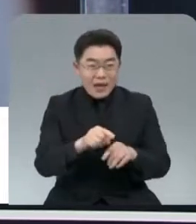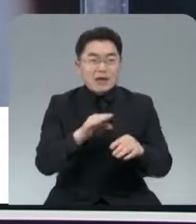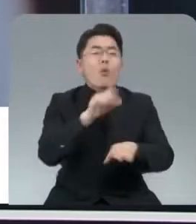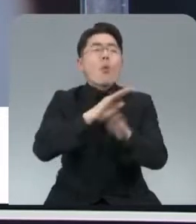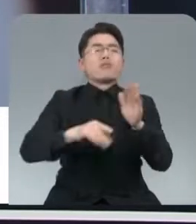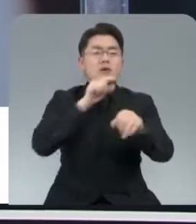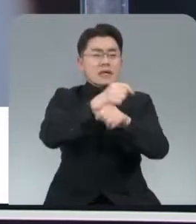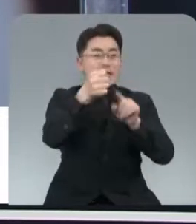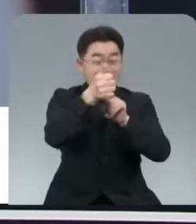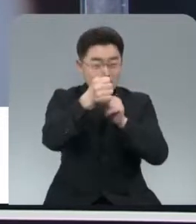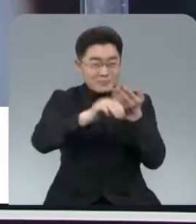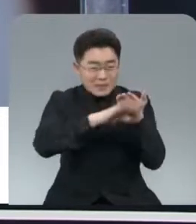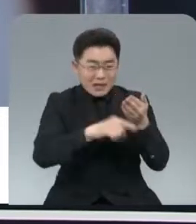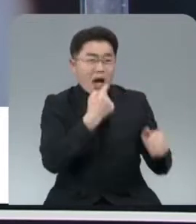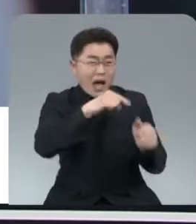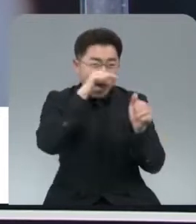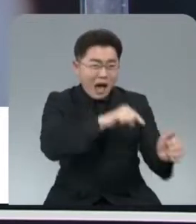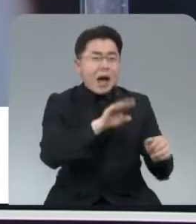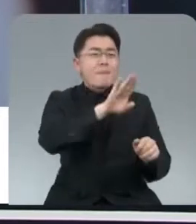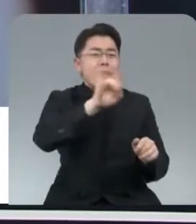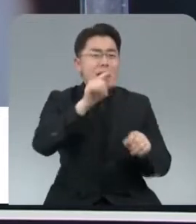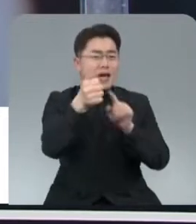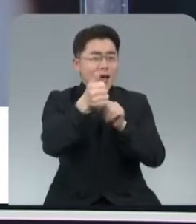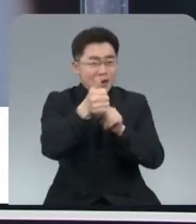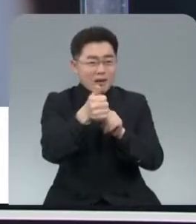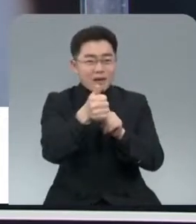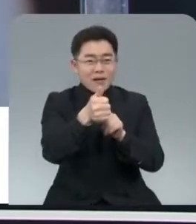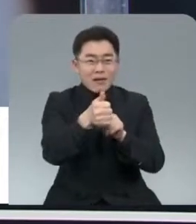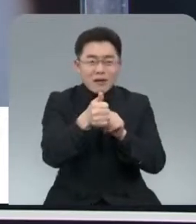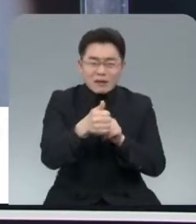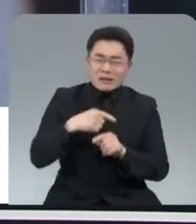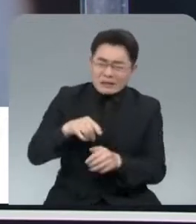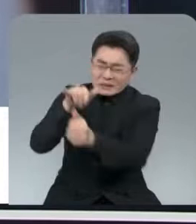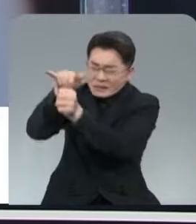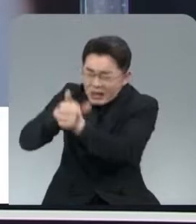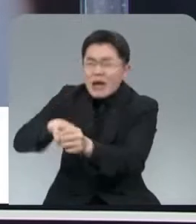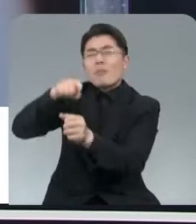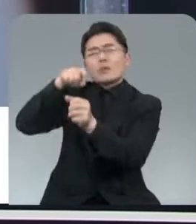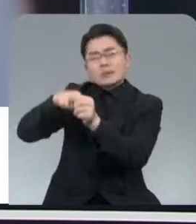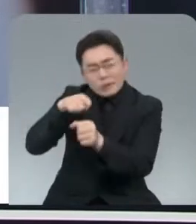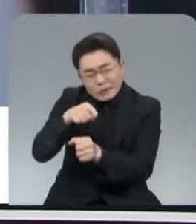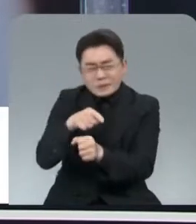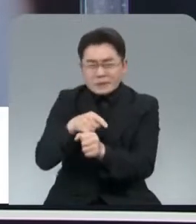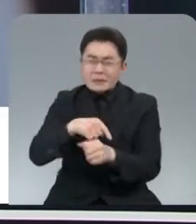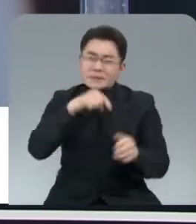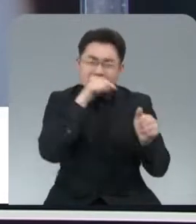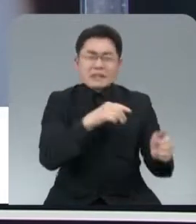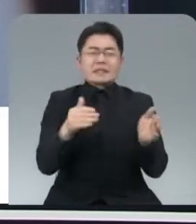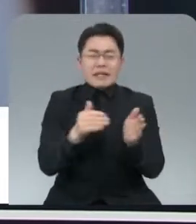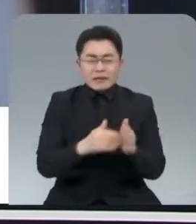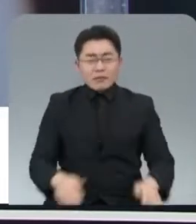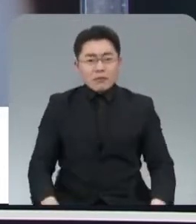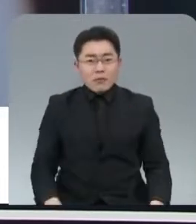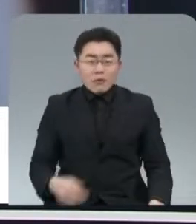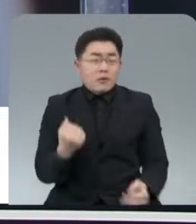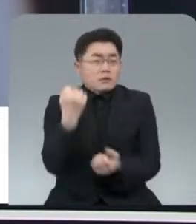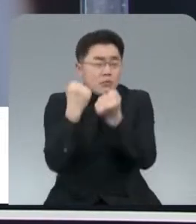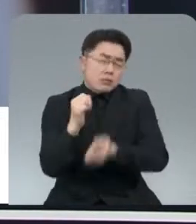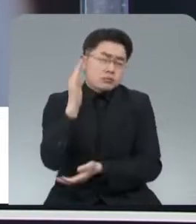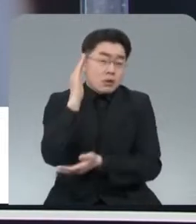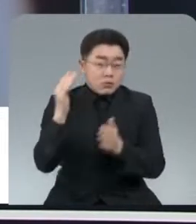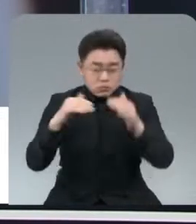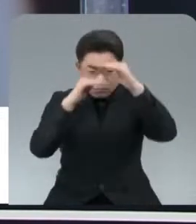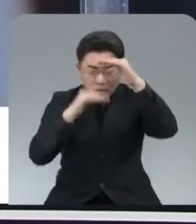공무원에게 심부름을 시킨 걸로 지목된 당사자도 이 후보 부부에게 잘 보이려 한 일이라는 입장을 냈는데 일부 해명은 또 다른